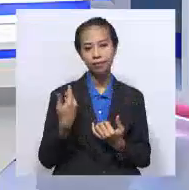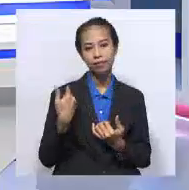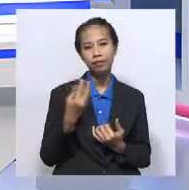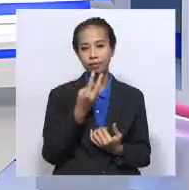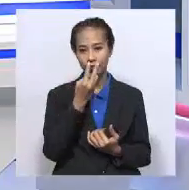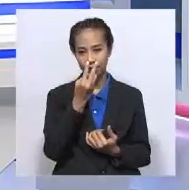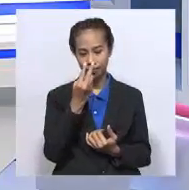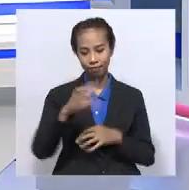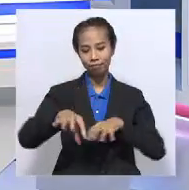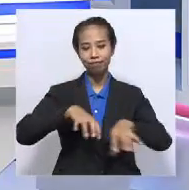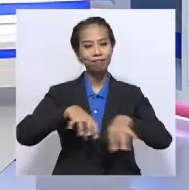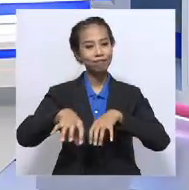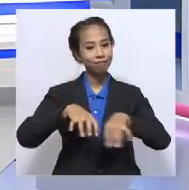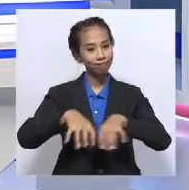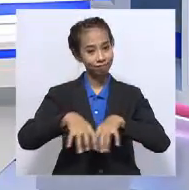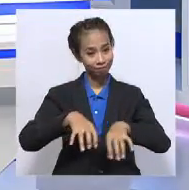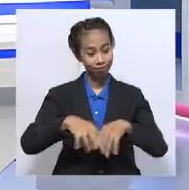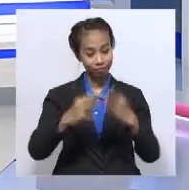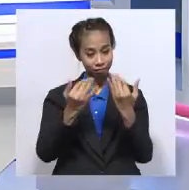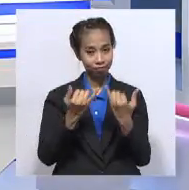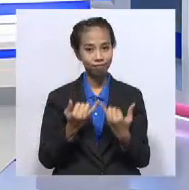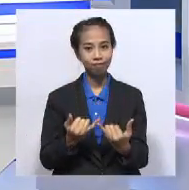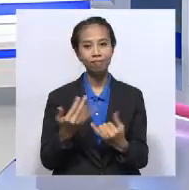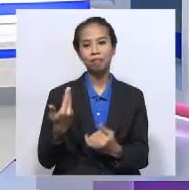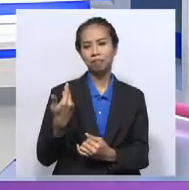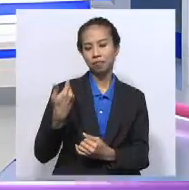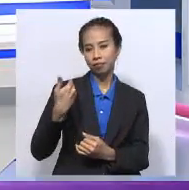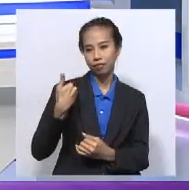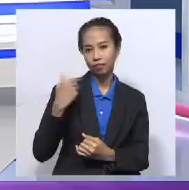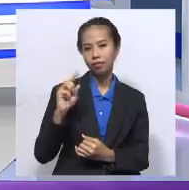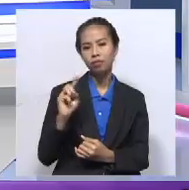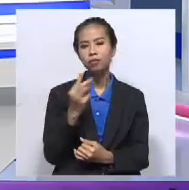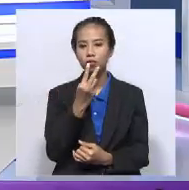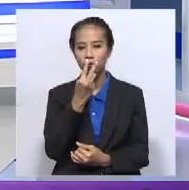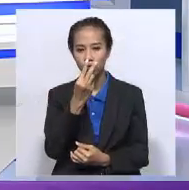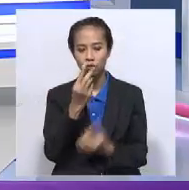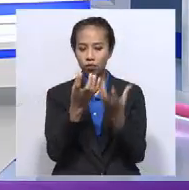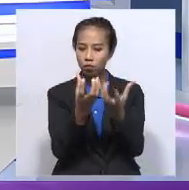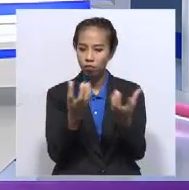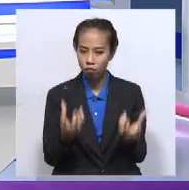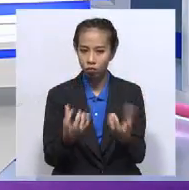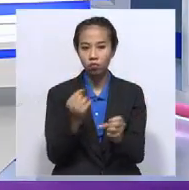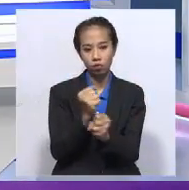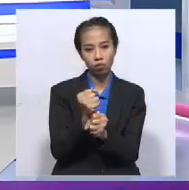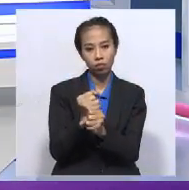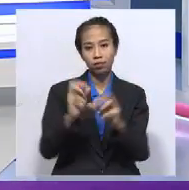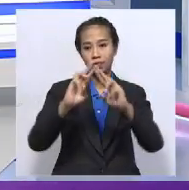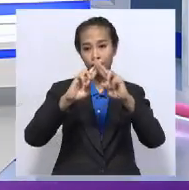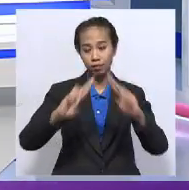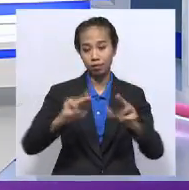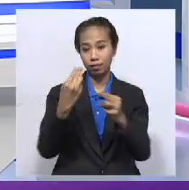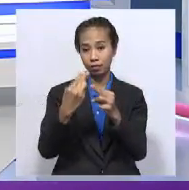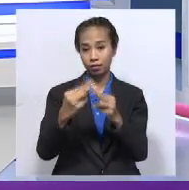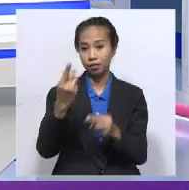พาคุณผู้ชมไปดูที่งานอุ่นไอรักคลายความหนาววันนี้นะครับคุณศิรวิชัยเกษมนะครับจะพาไปดูผลิตภัณฑ์ของร้าน King Power ซึ่งน